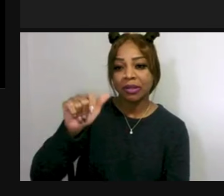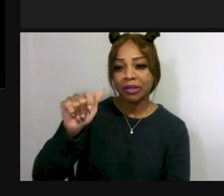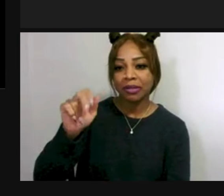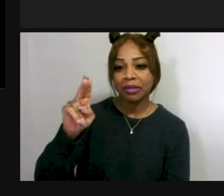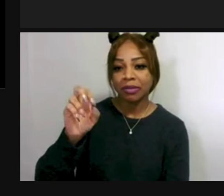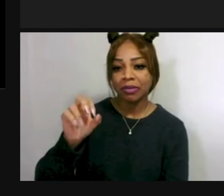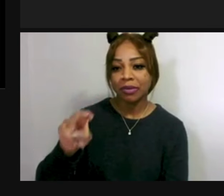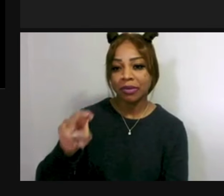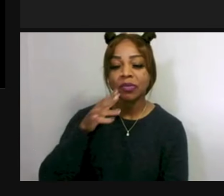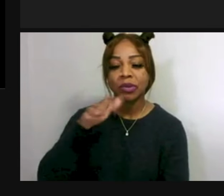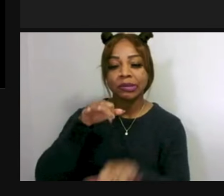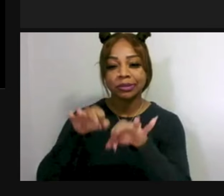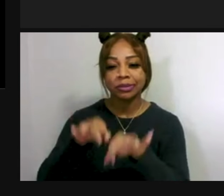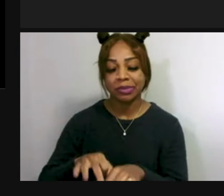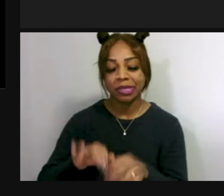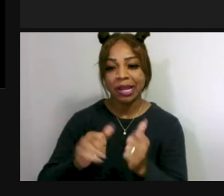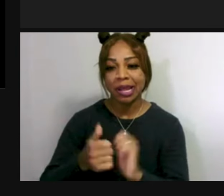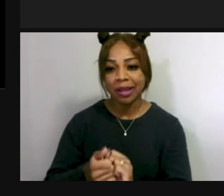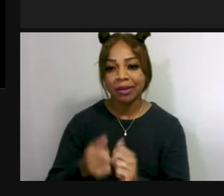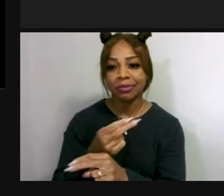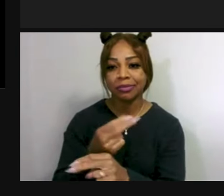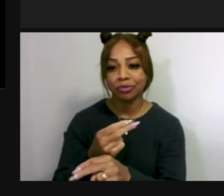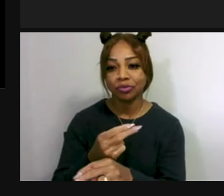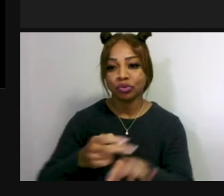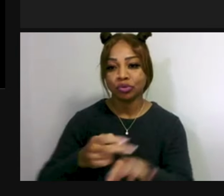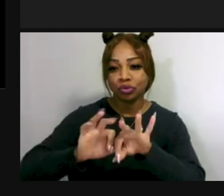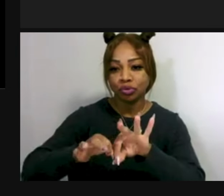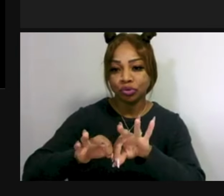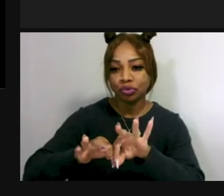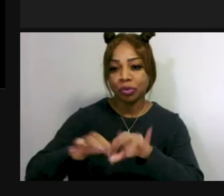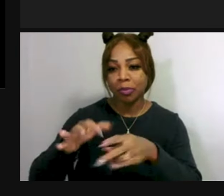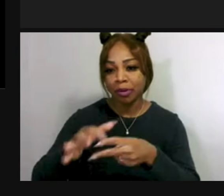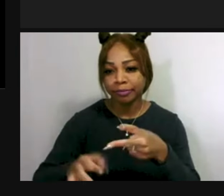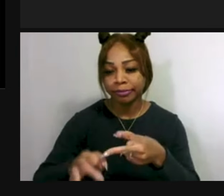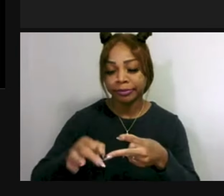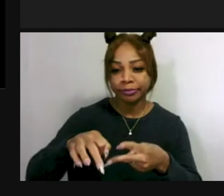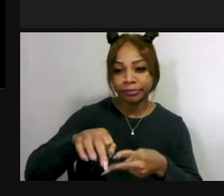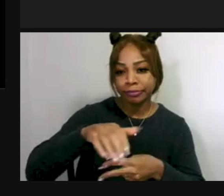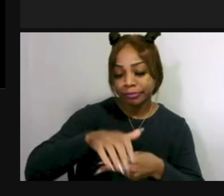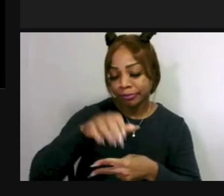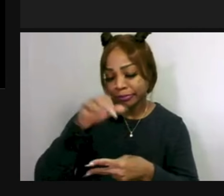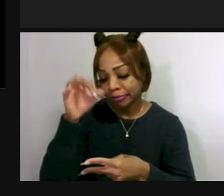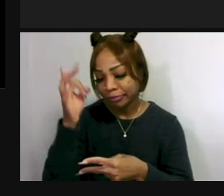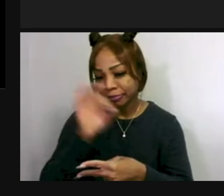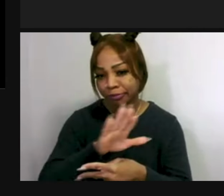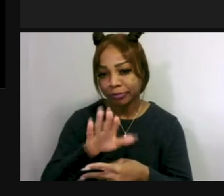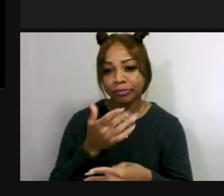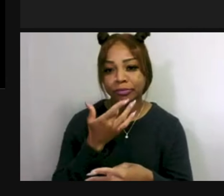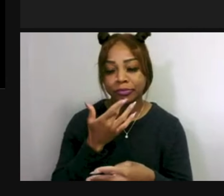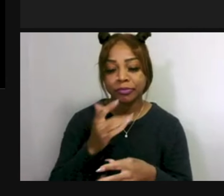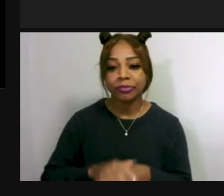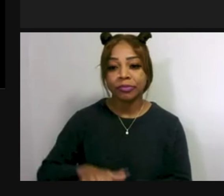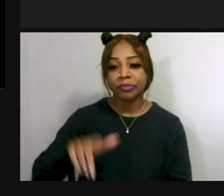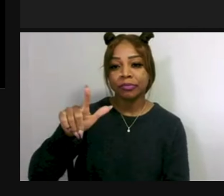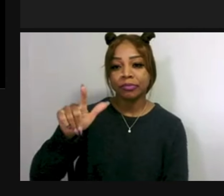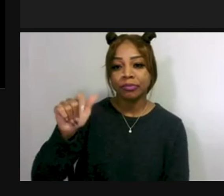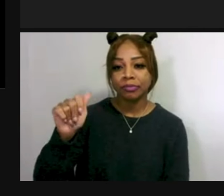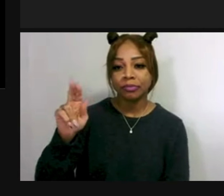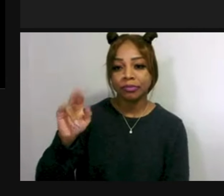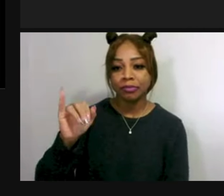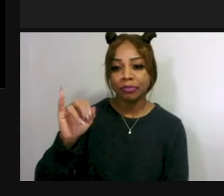expliquer comment ça fonctionne plus tard. Le sous-titrage aujourd'hui sera fait par Laurie. Et ensuite,